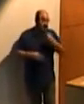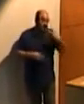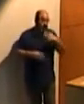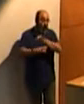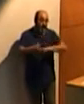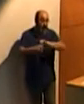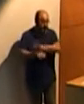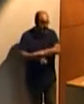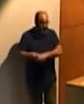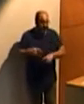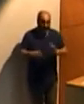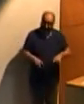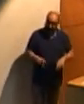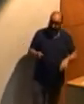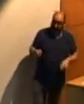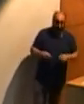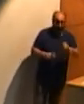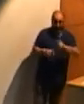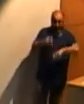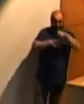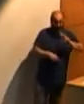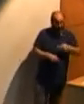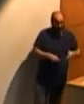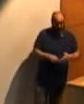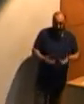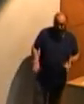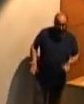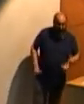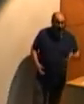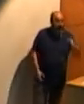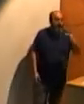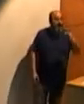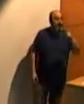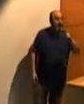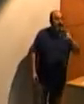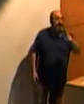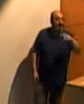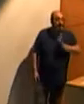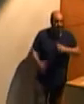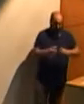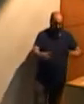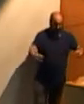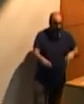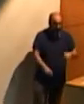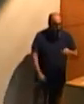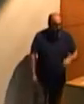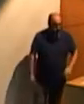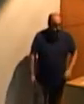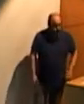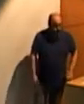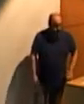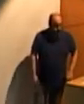compte-t-il de naturel le teckel katic de naturel donc depuis que l'homme est homme l'homme modifie son